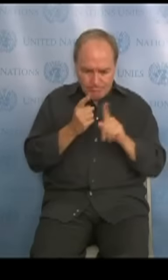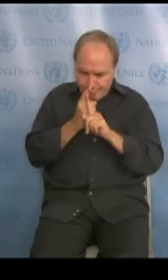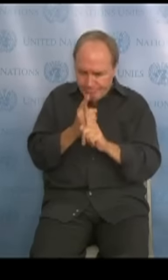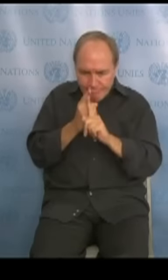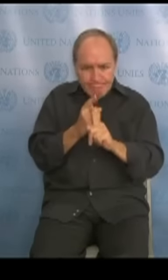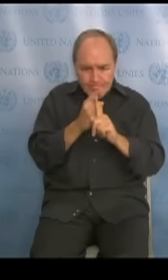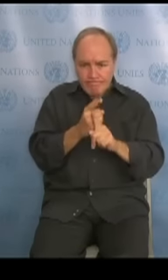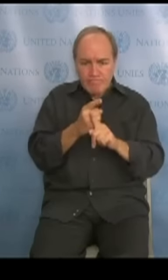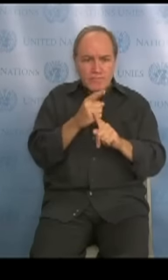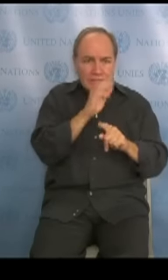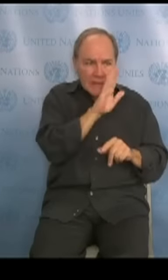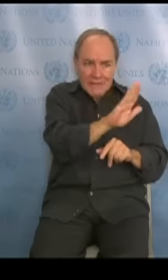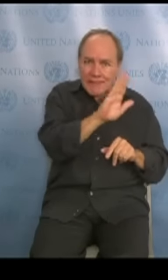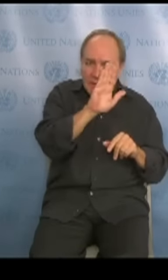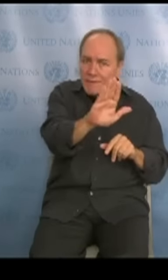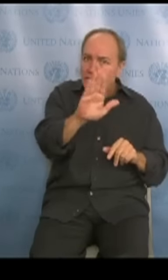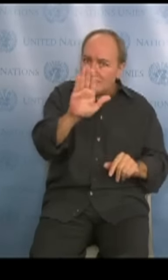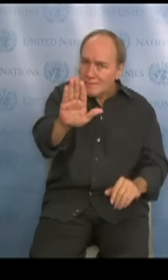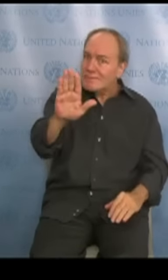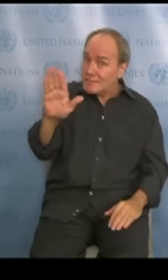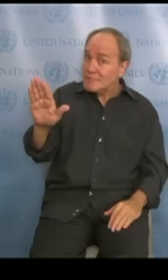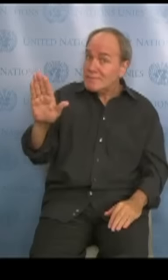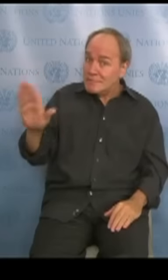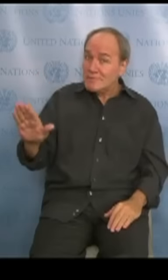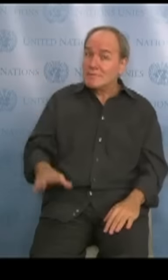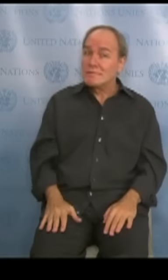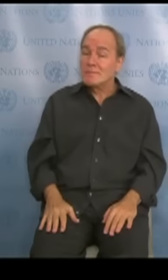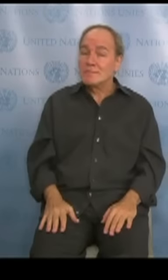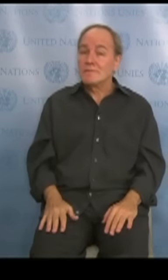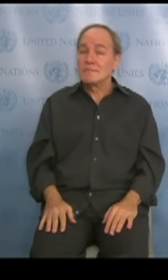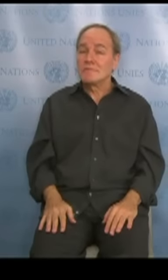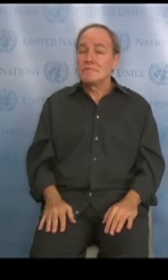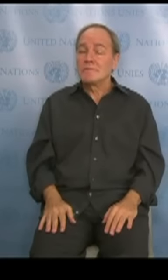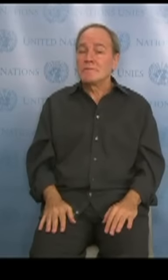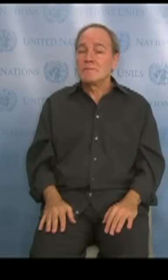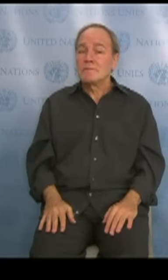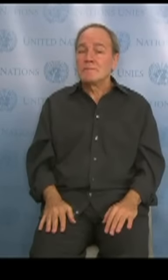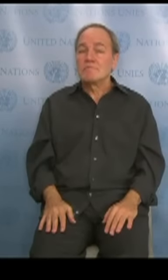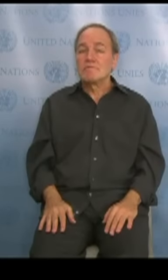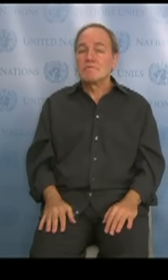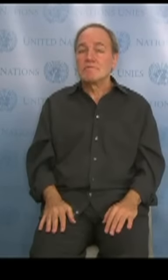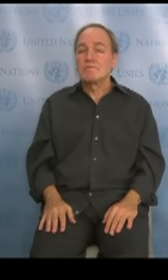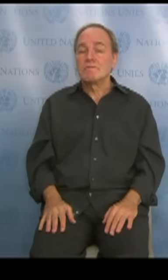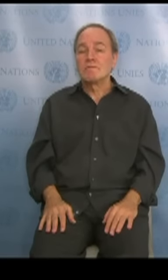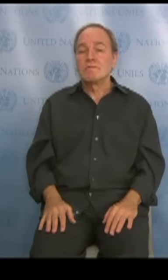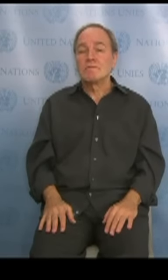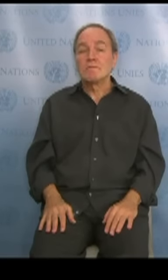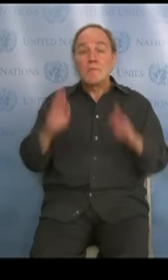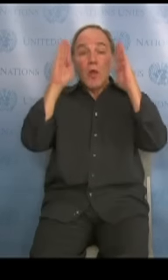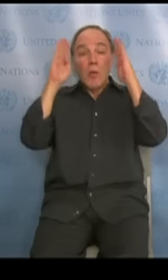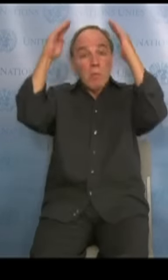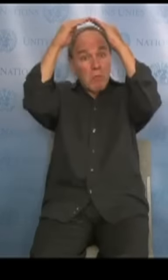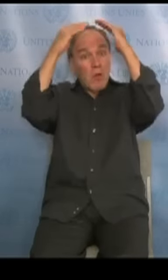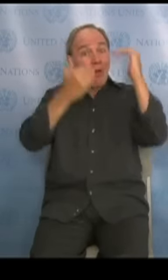Je me réjouis dans cette optique que Sa Sainteté, le Pape François, ait pu partager